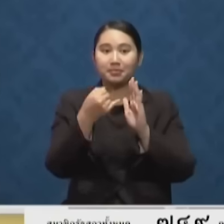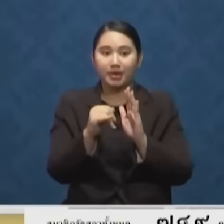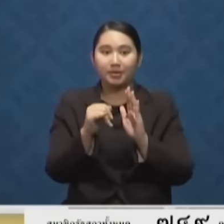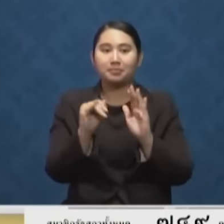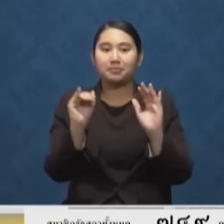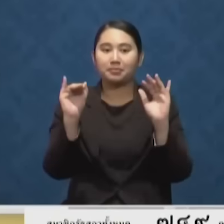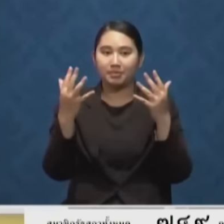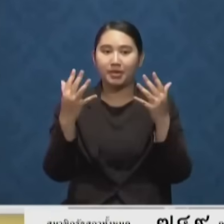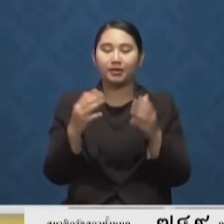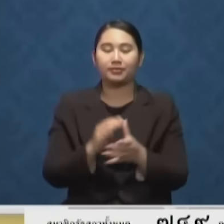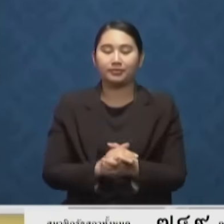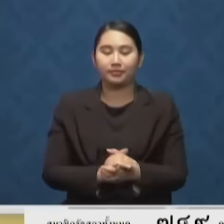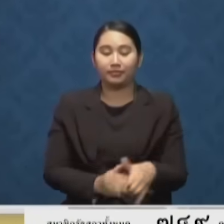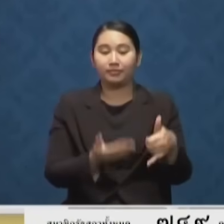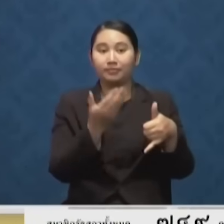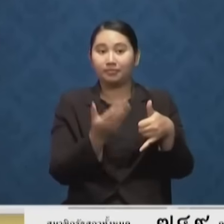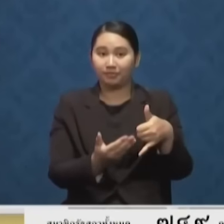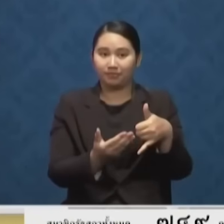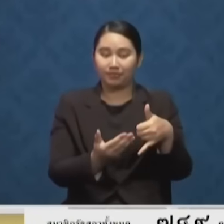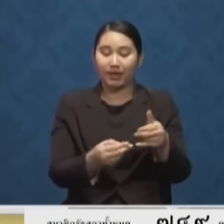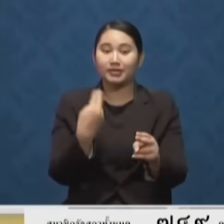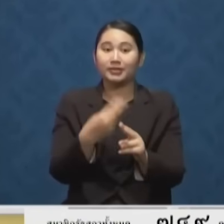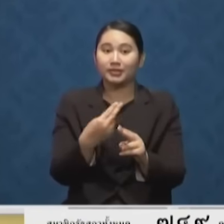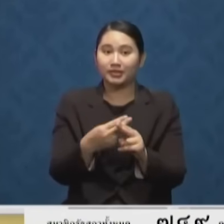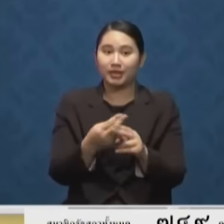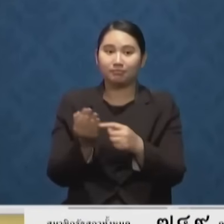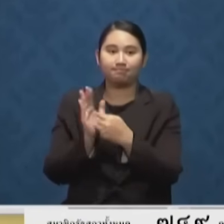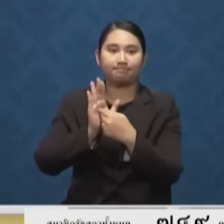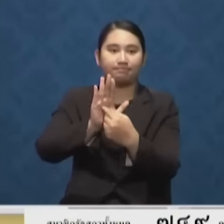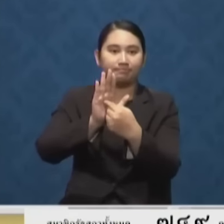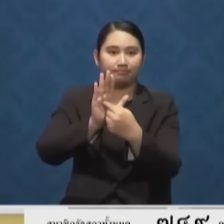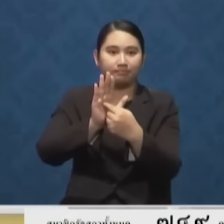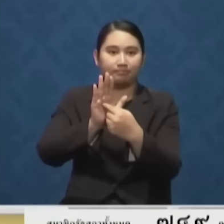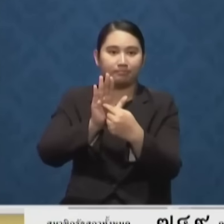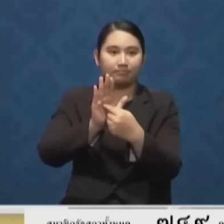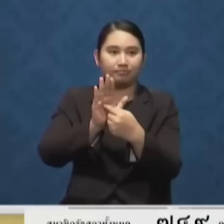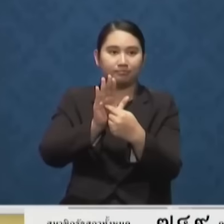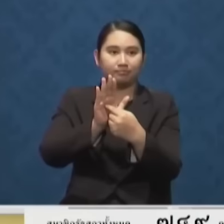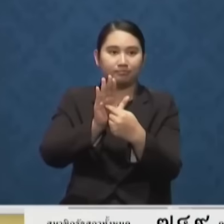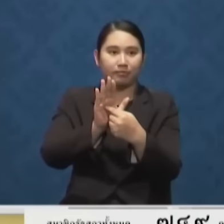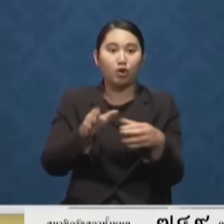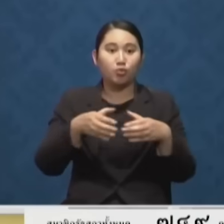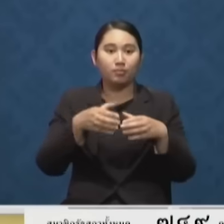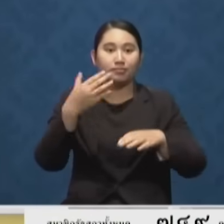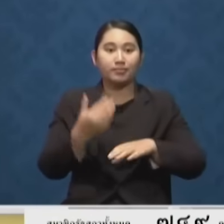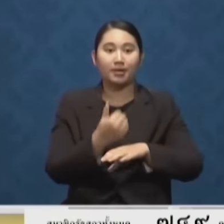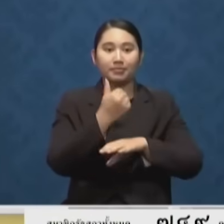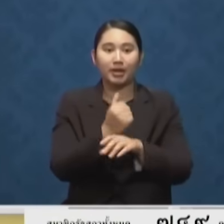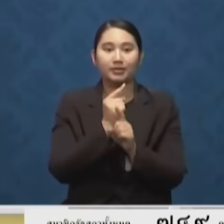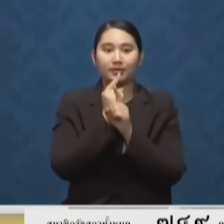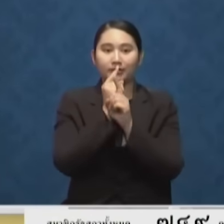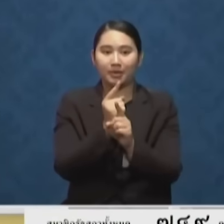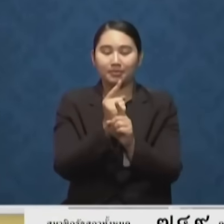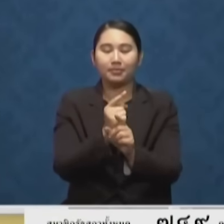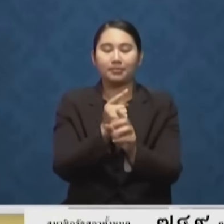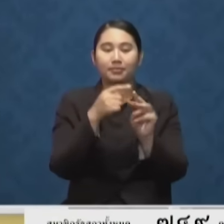ตรา160และถูกเสนอชื่อเป็นแคนดิเดตนายกรัฐมนตรีของพรรคการเมืองตามรัฐธรรมนูญมาตรา108ม